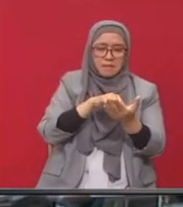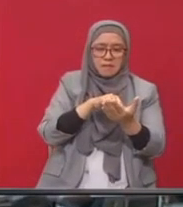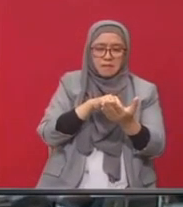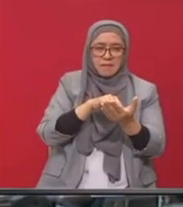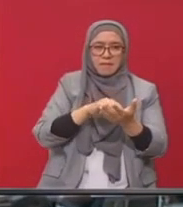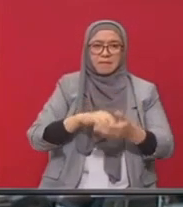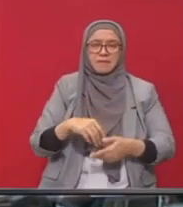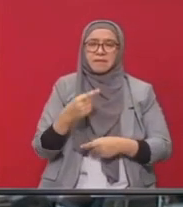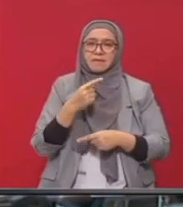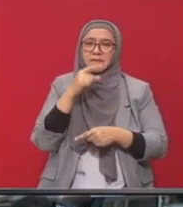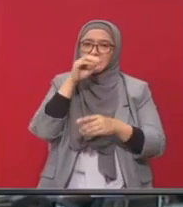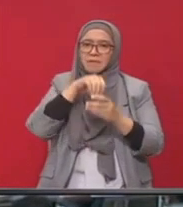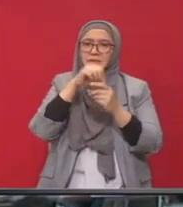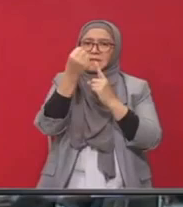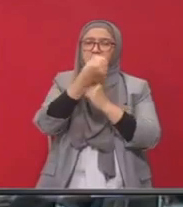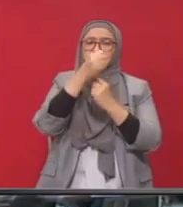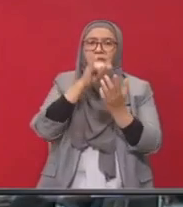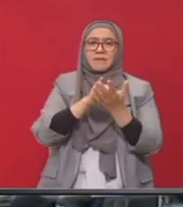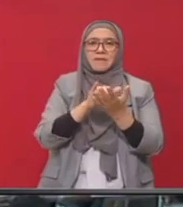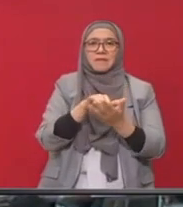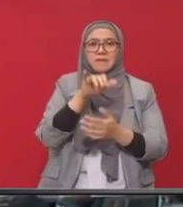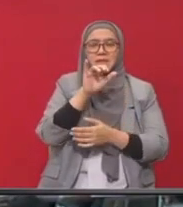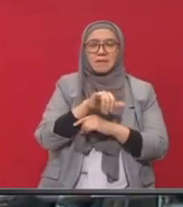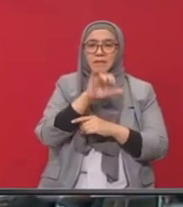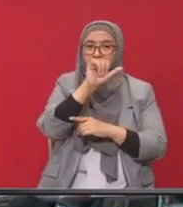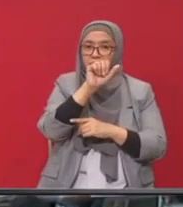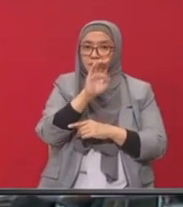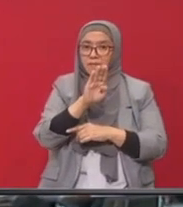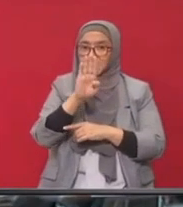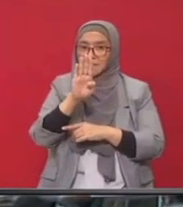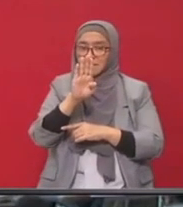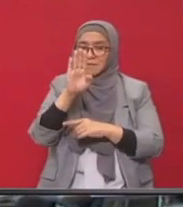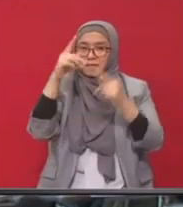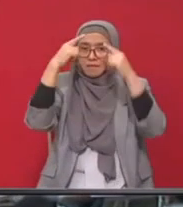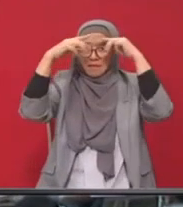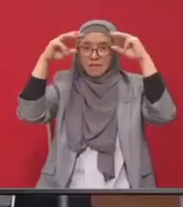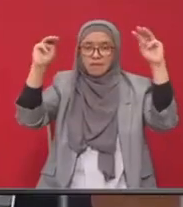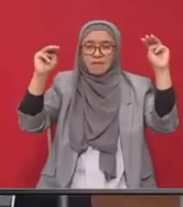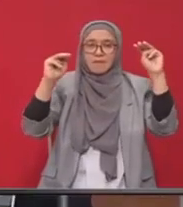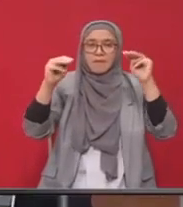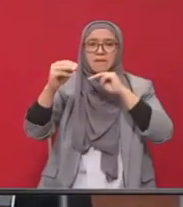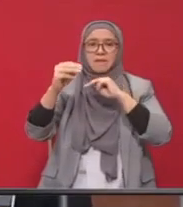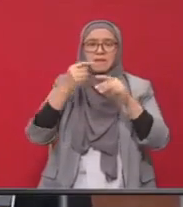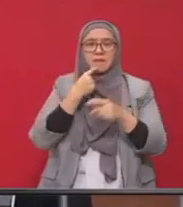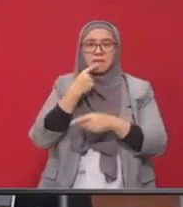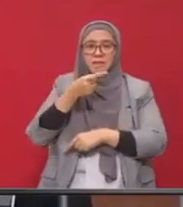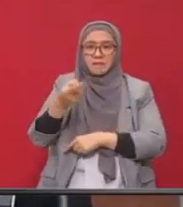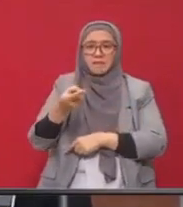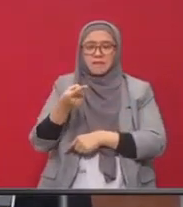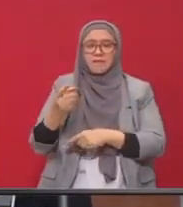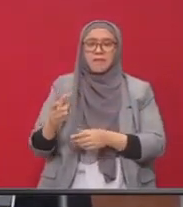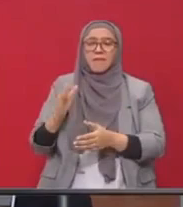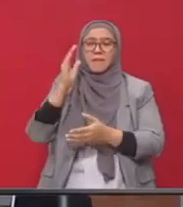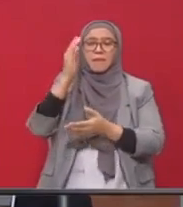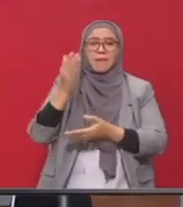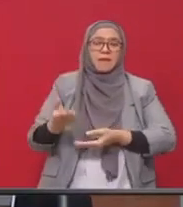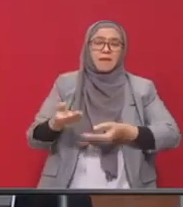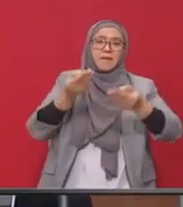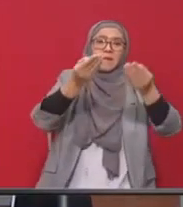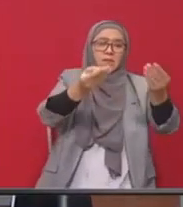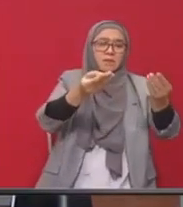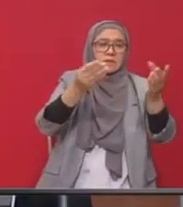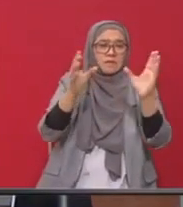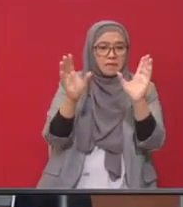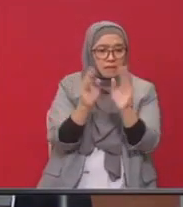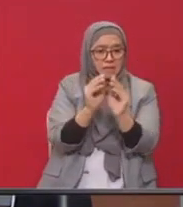yang Mama juga menyebut bahwa cadangan ini akan dibawa ke Mbak jamaah menteri wa untuk Minggu yang harapan